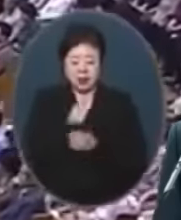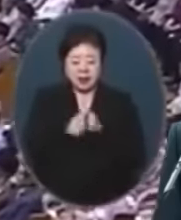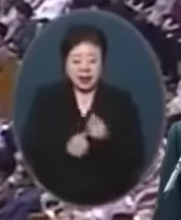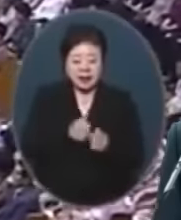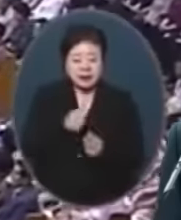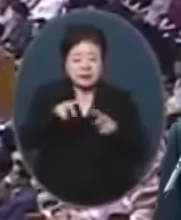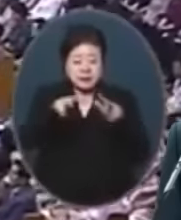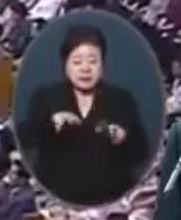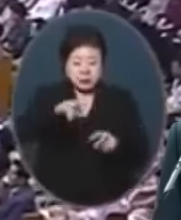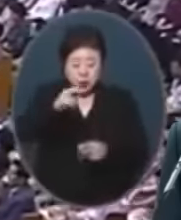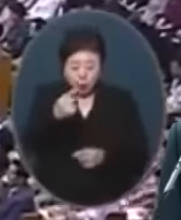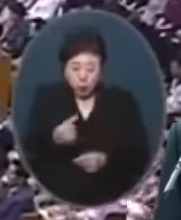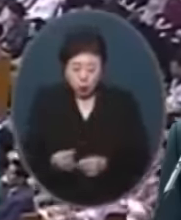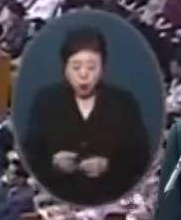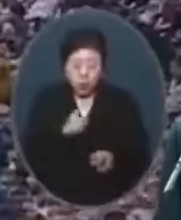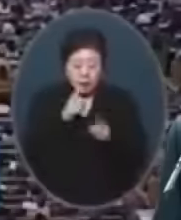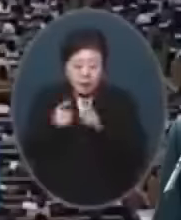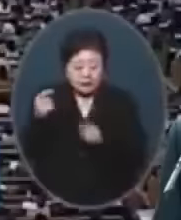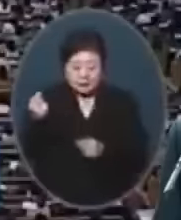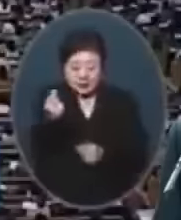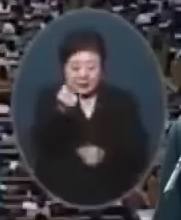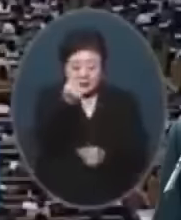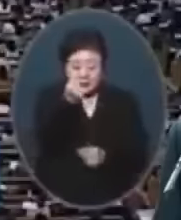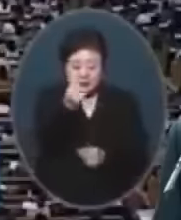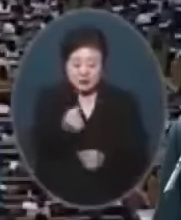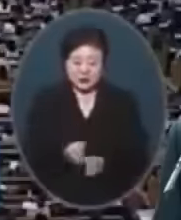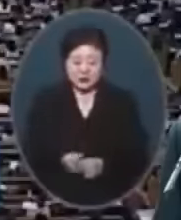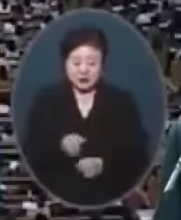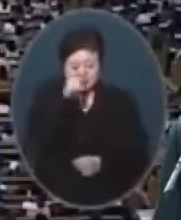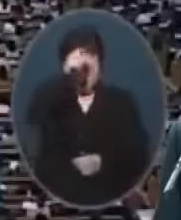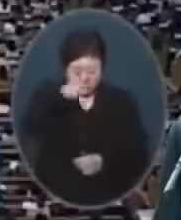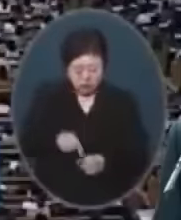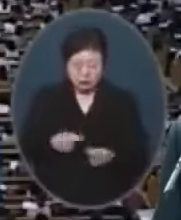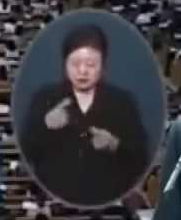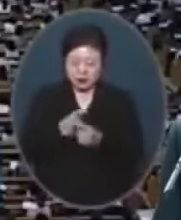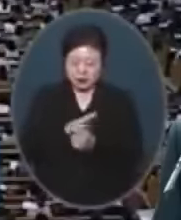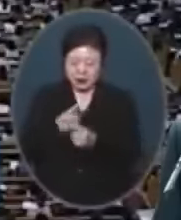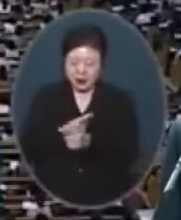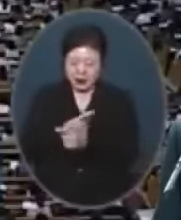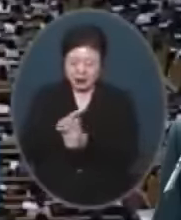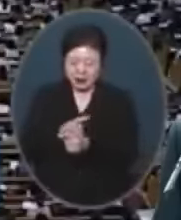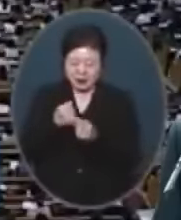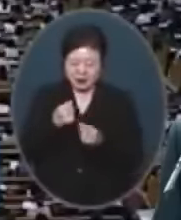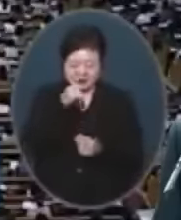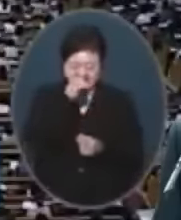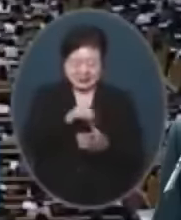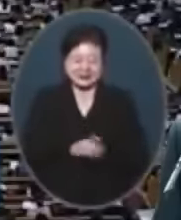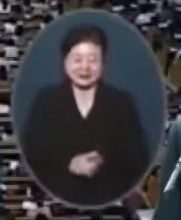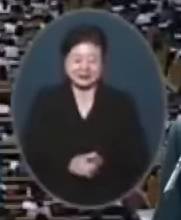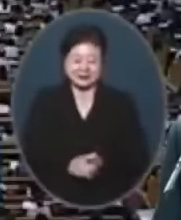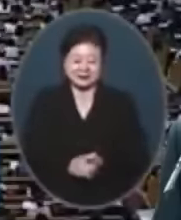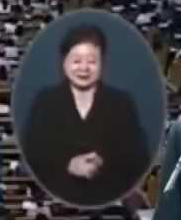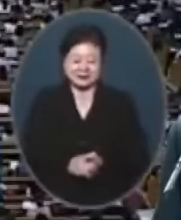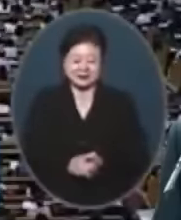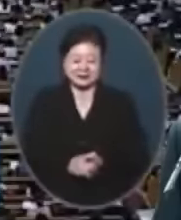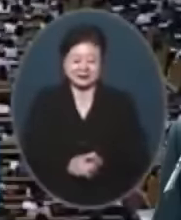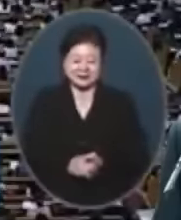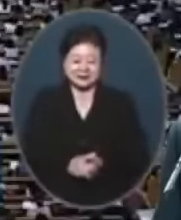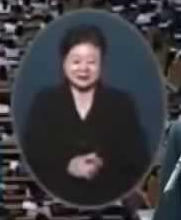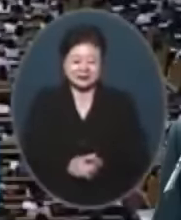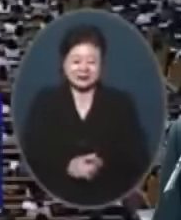하나님은 지금도 말씀으로 우주를 변화시키고 계십니다. 히브리서 11장